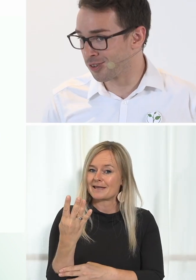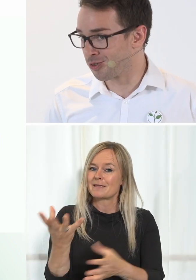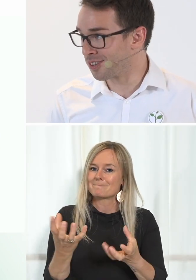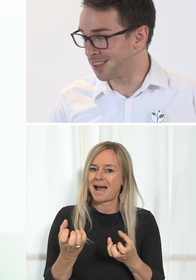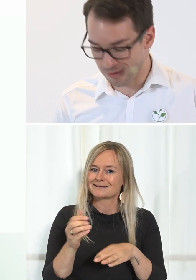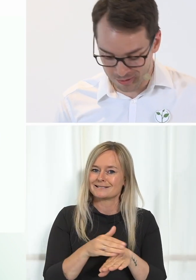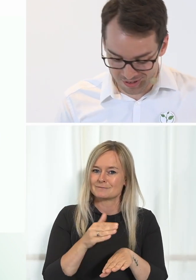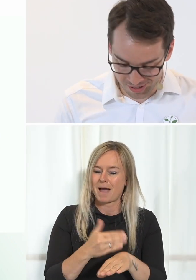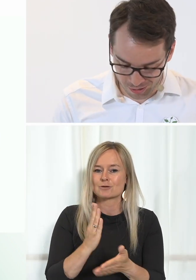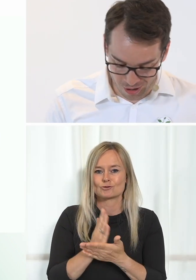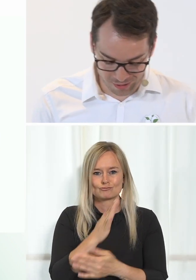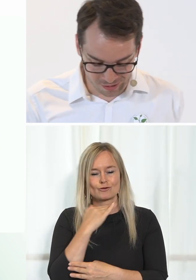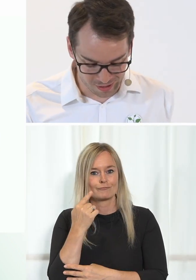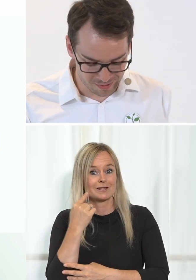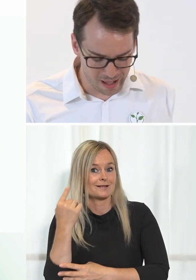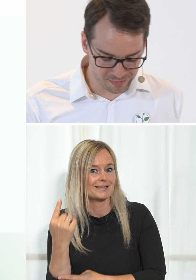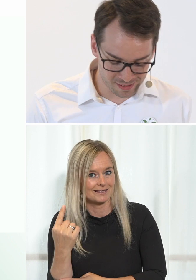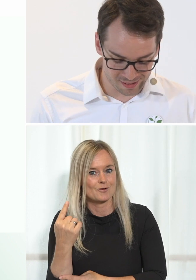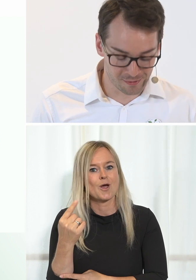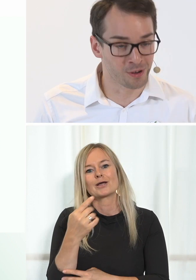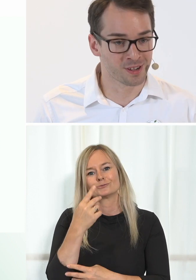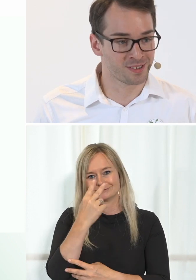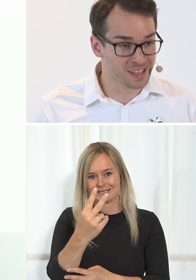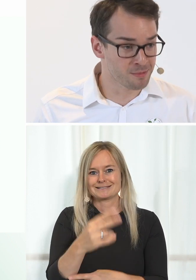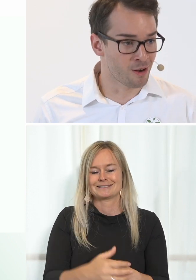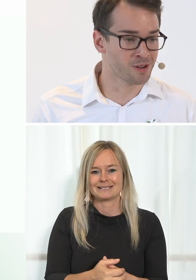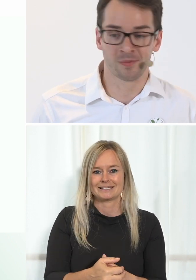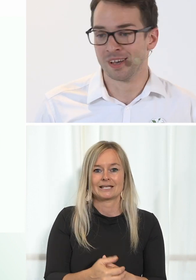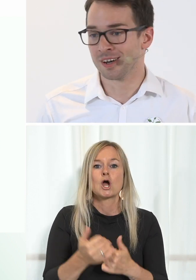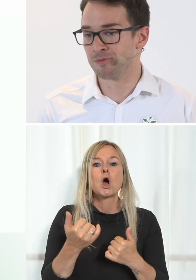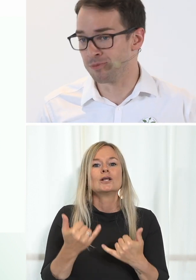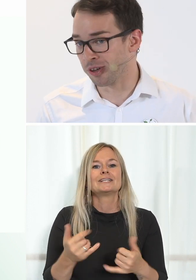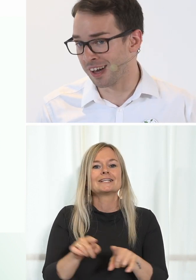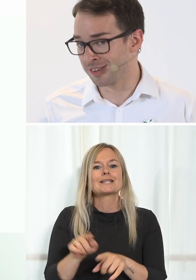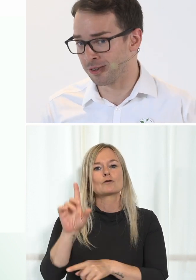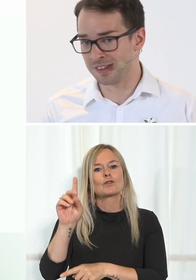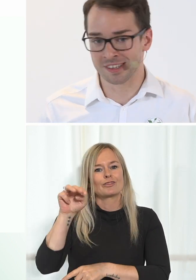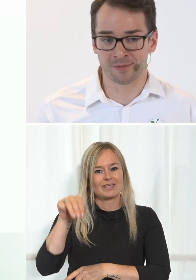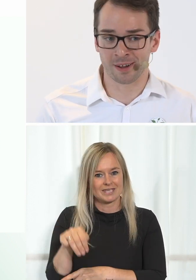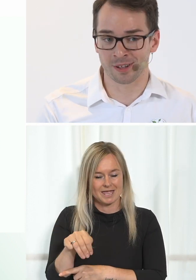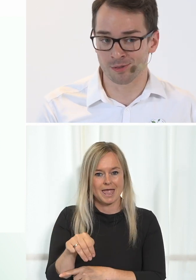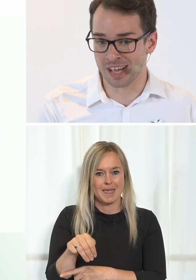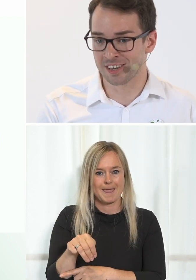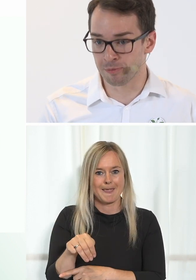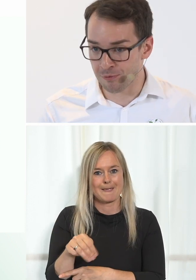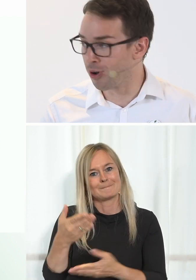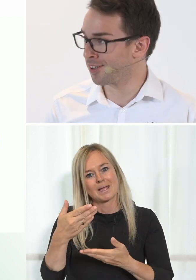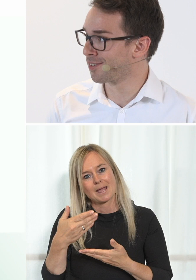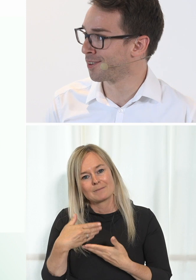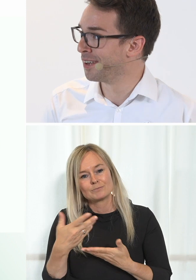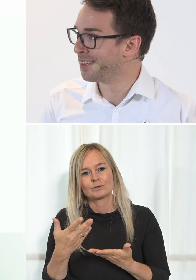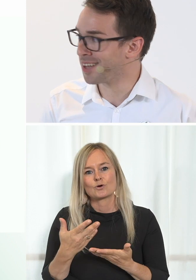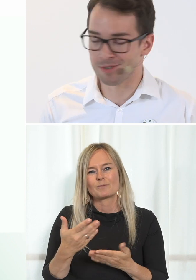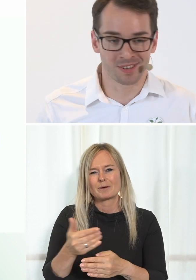einiges schon gesehen und gehört und haben jetzt von DM auch die Möglichkeit, aus ihren Erfahrungen zu lernen. Aber bevor